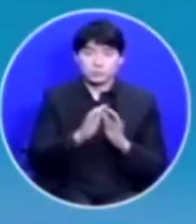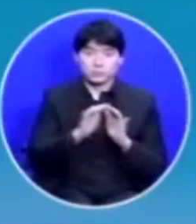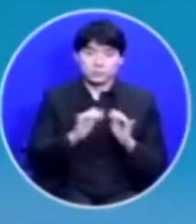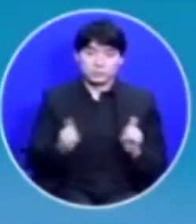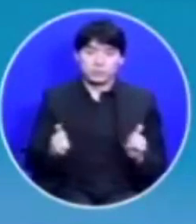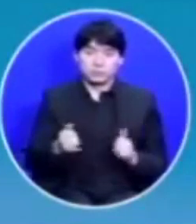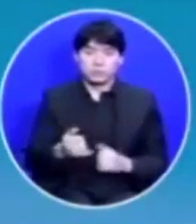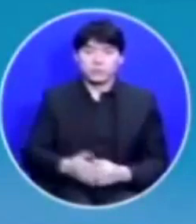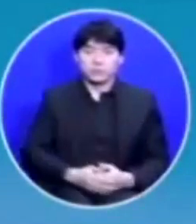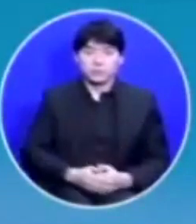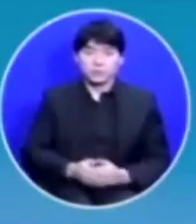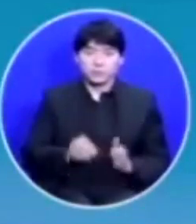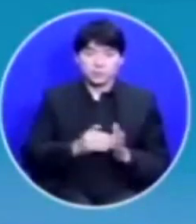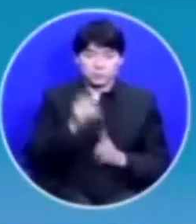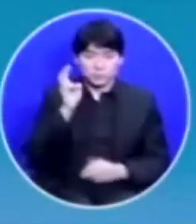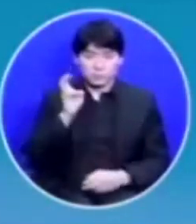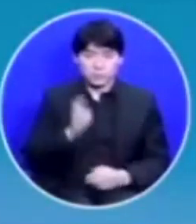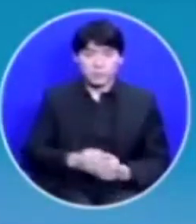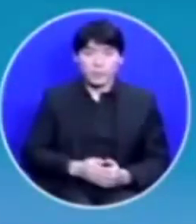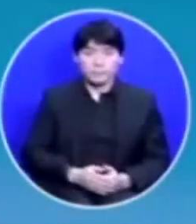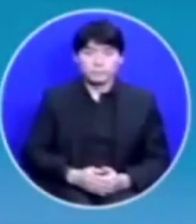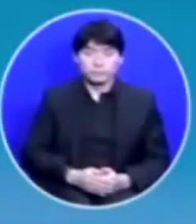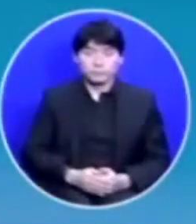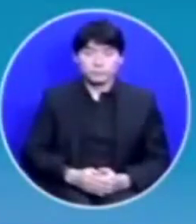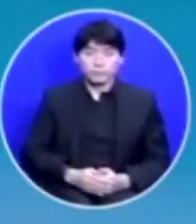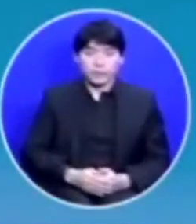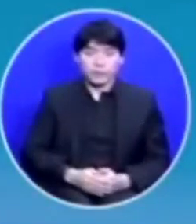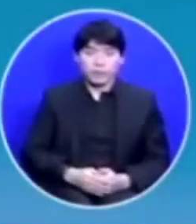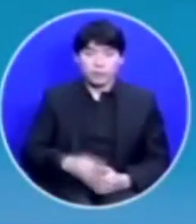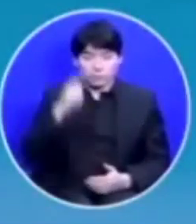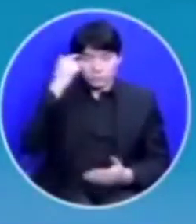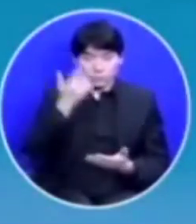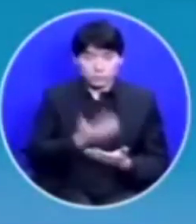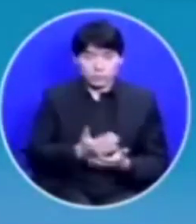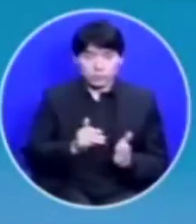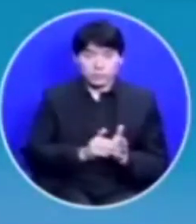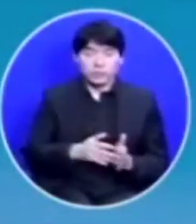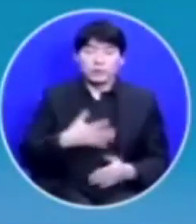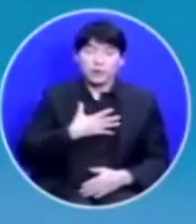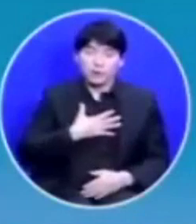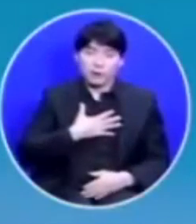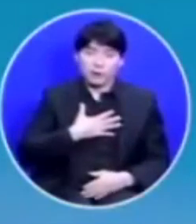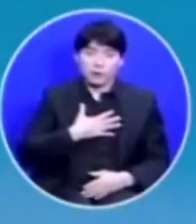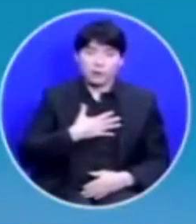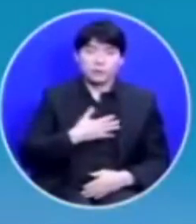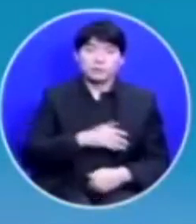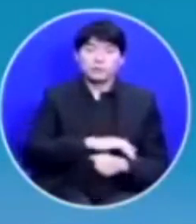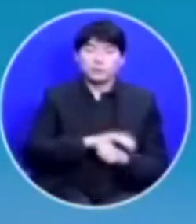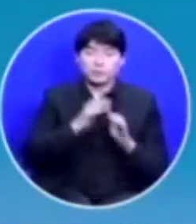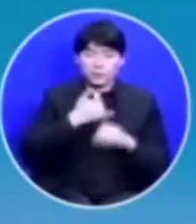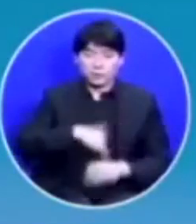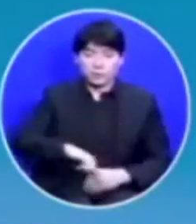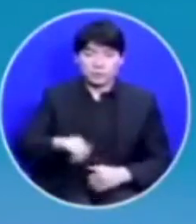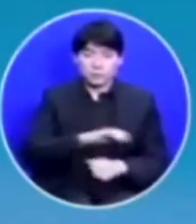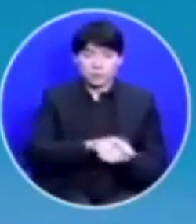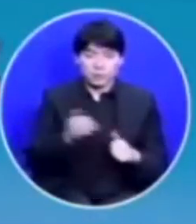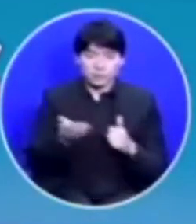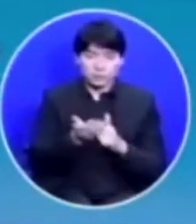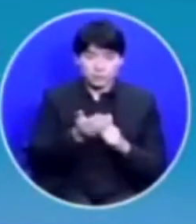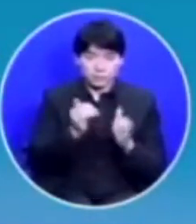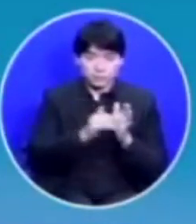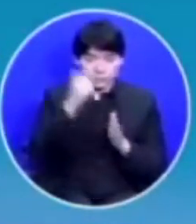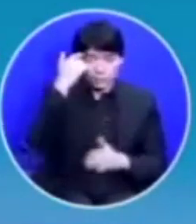가슴이랑 철렁 내려 안되요 내가 정말 자녀를 잘 기른 걸까 내 아에게 세상에